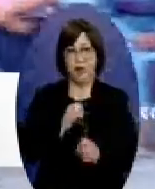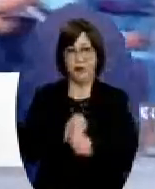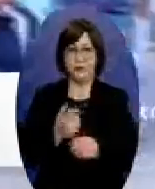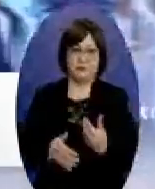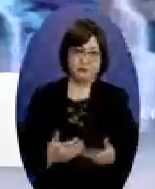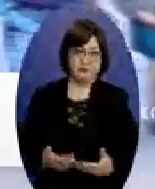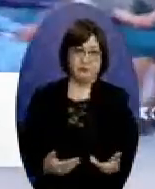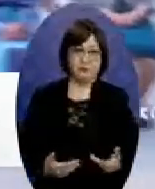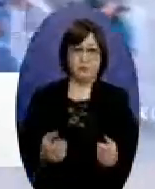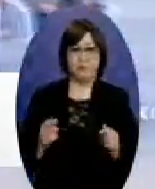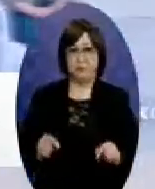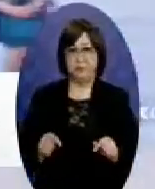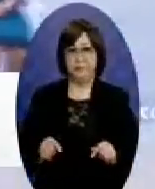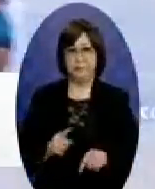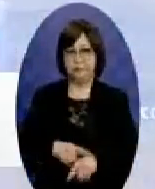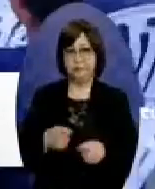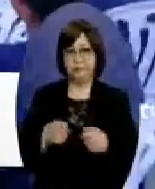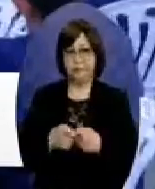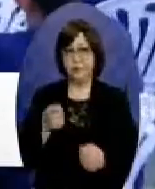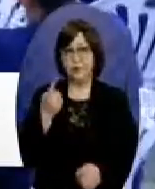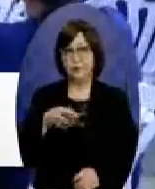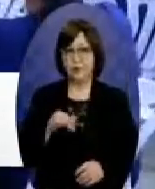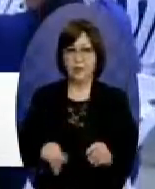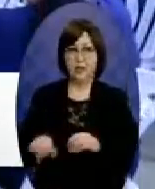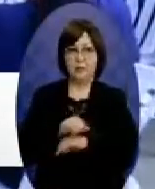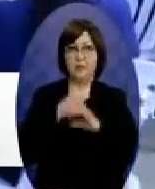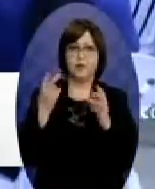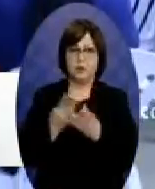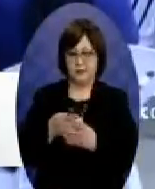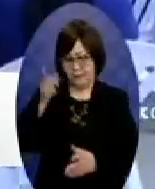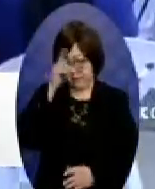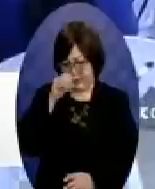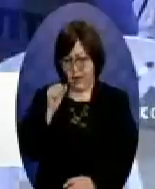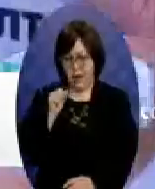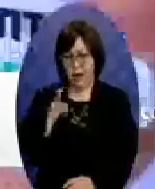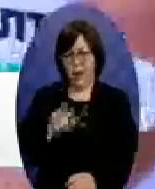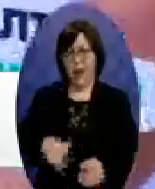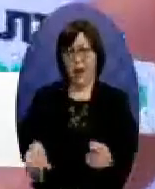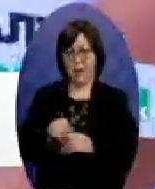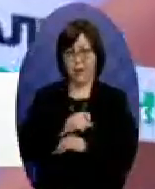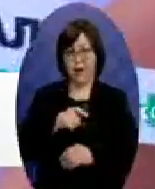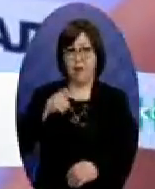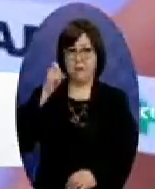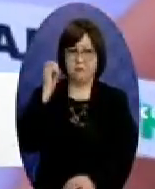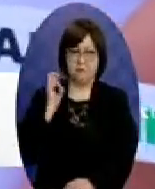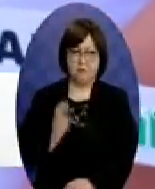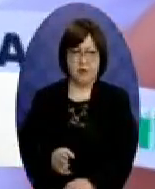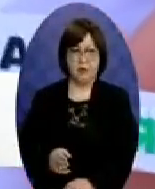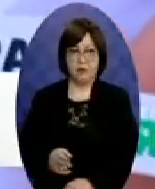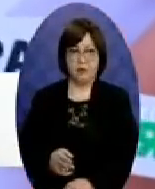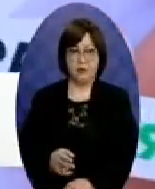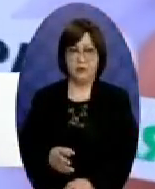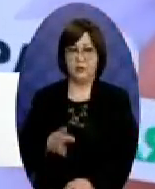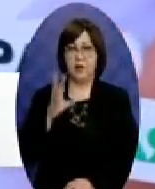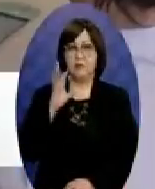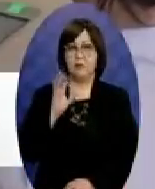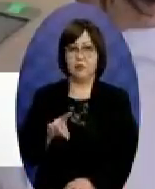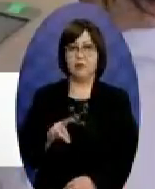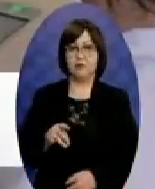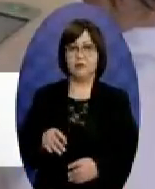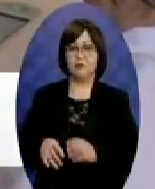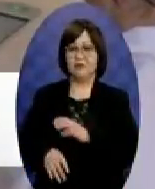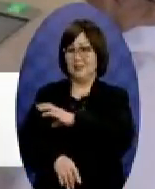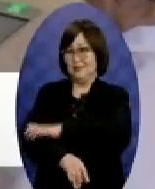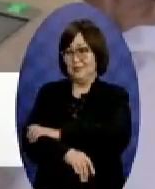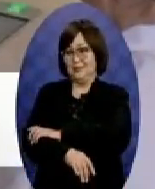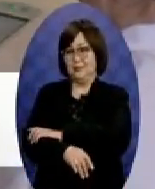За энэ үйлчлэг онцлогооныхоо үеэр бид Хөвсгөл аймгийн нэгдсэн эмнэлэгт мөн Аранга аймгийн хаан банкны салбарт бол энэ боломжуудаа бас байгуулсан байж байгаа. Тэгэхээр